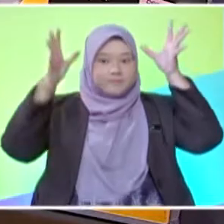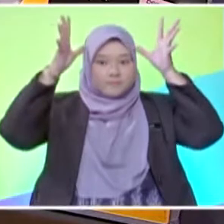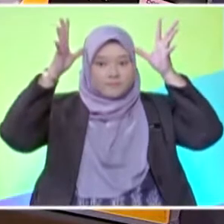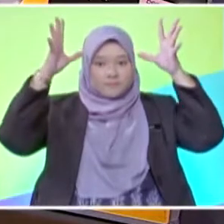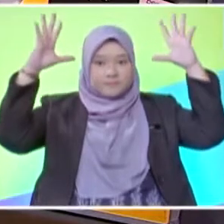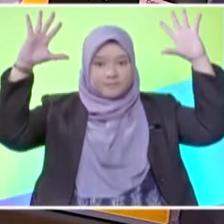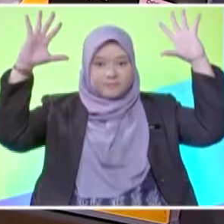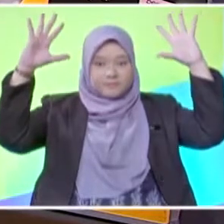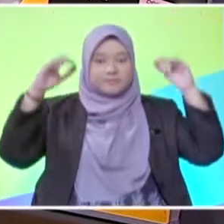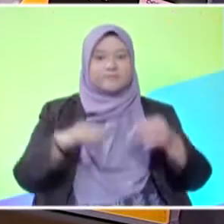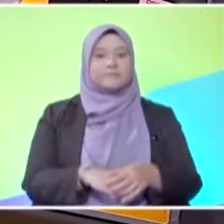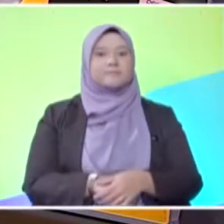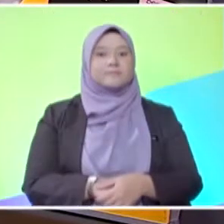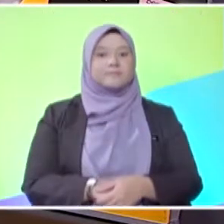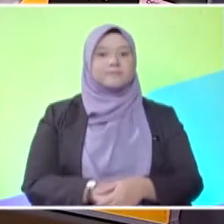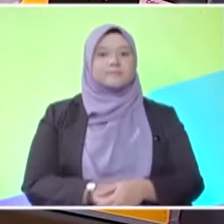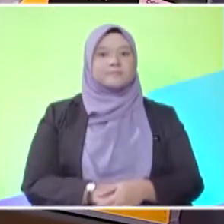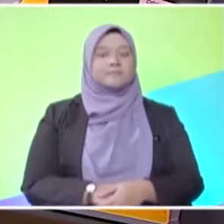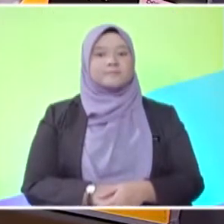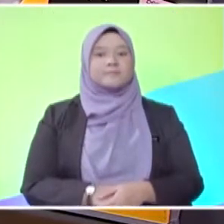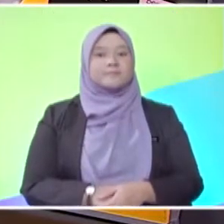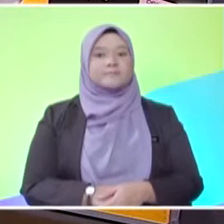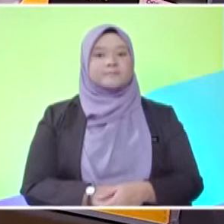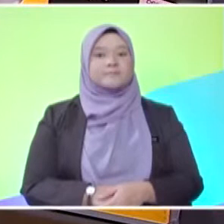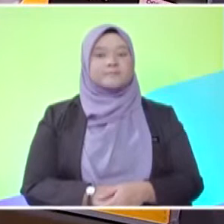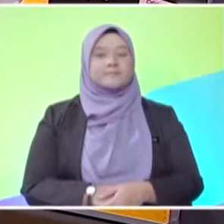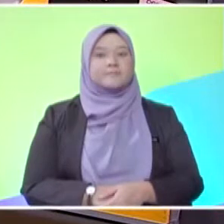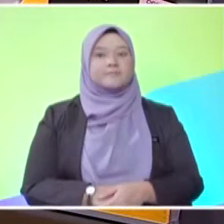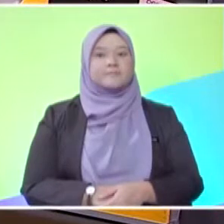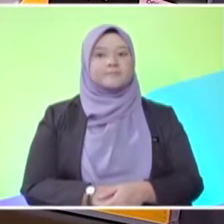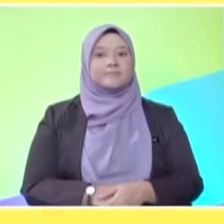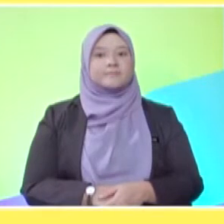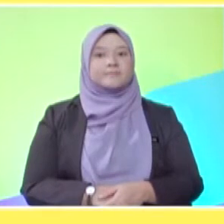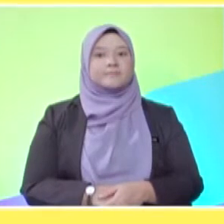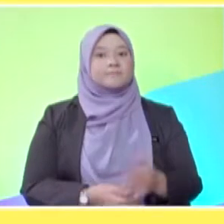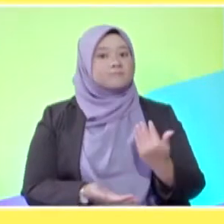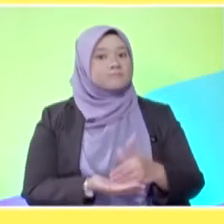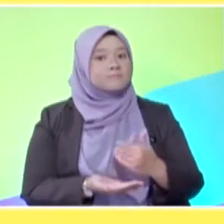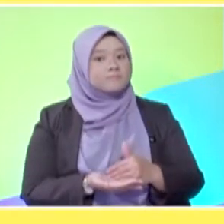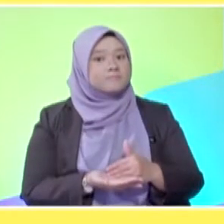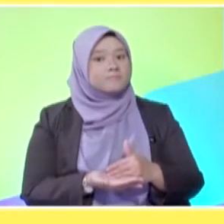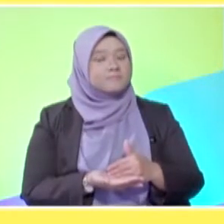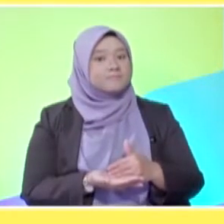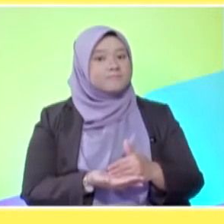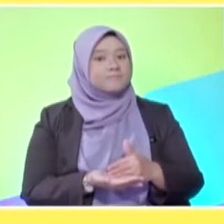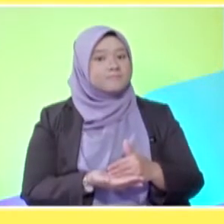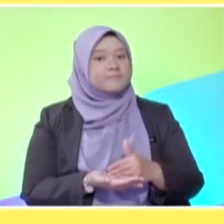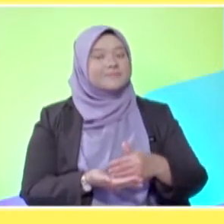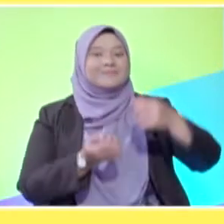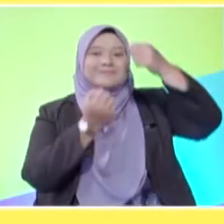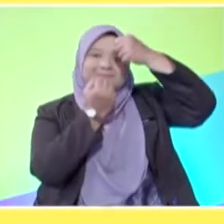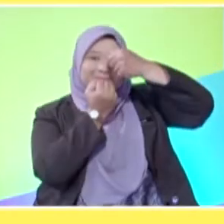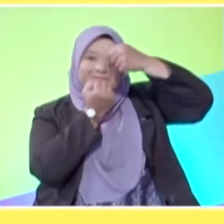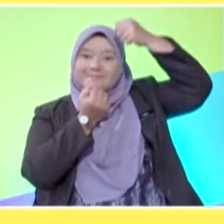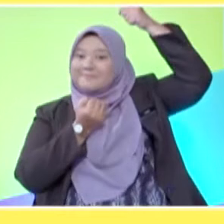Hai seterusnya kita belajar nih jch Ini apa ini oh sih taunya gue suka saya